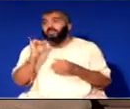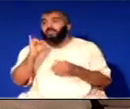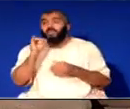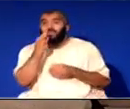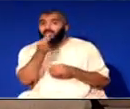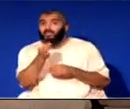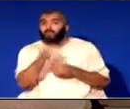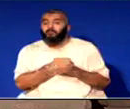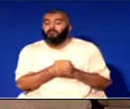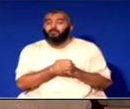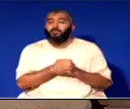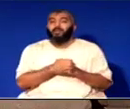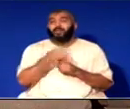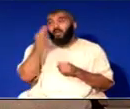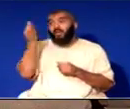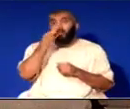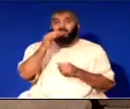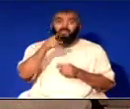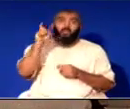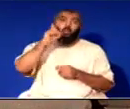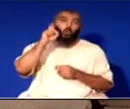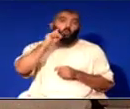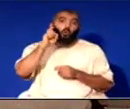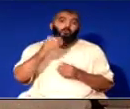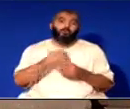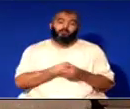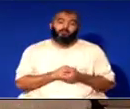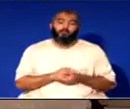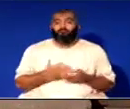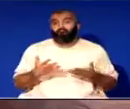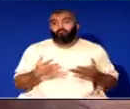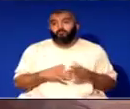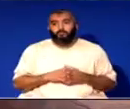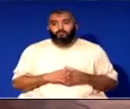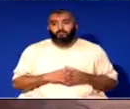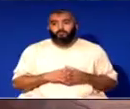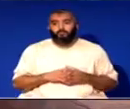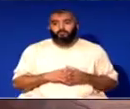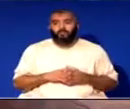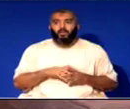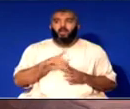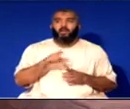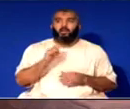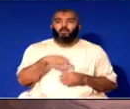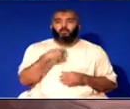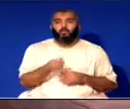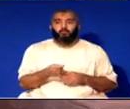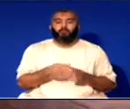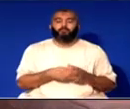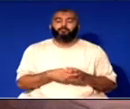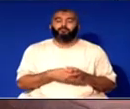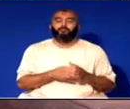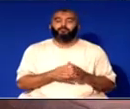لازمش كذا وكذا، فما قولكم في هذا الأمر شيخ؟ احنا نشوف نقول للسيدة أمينة